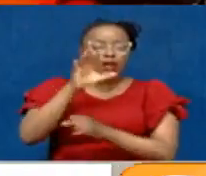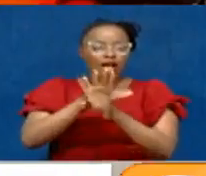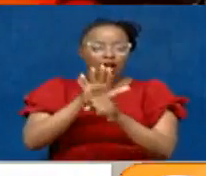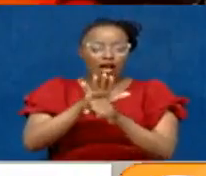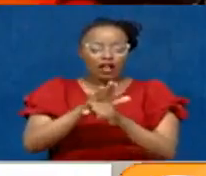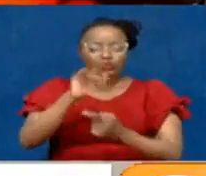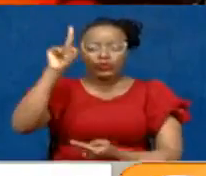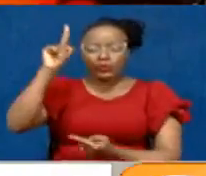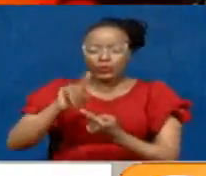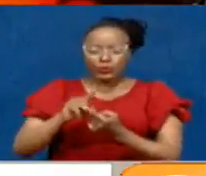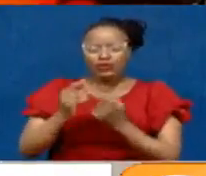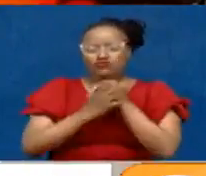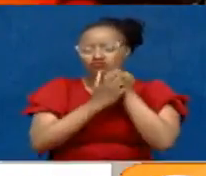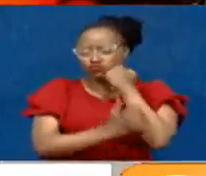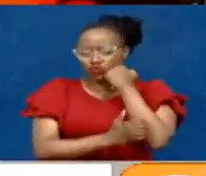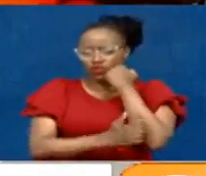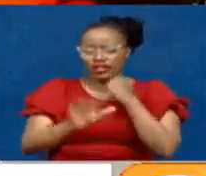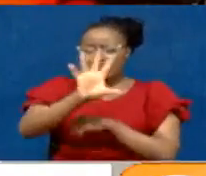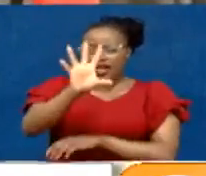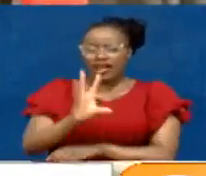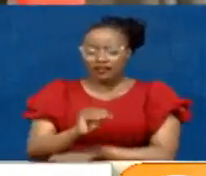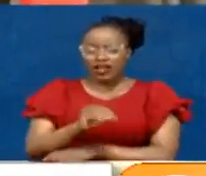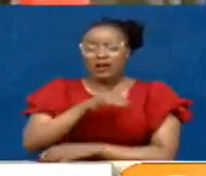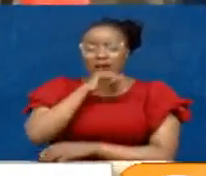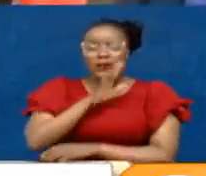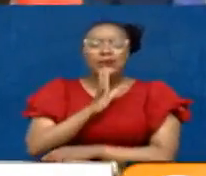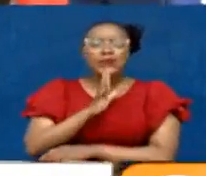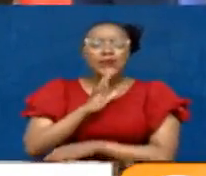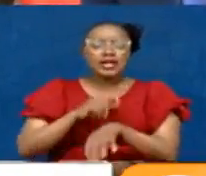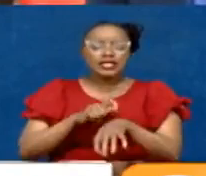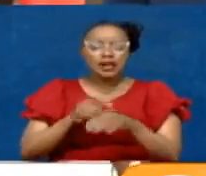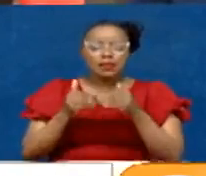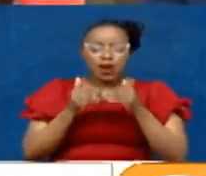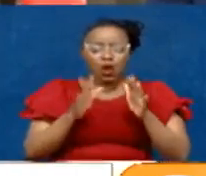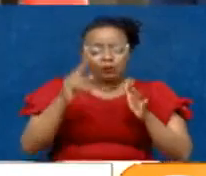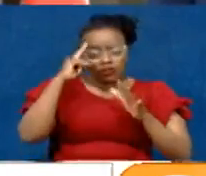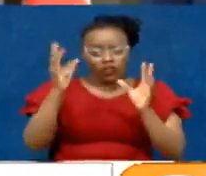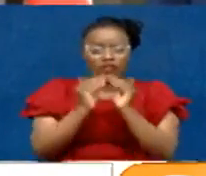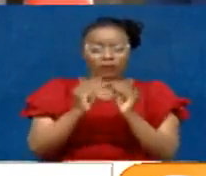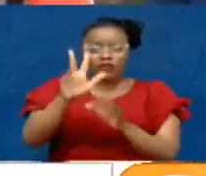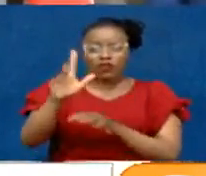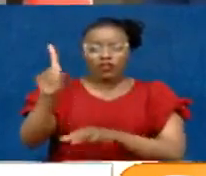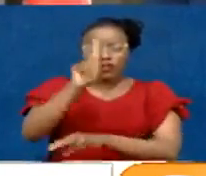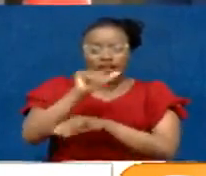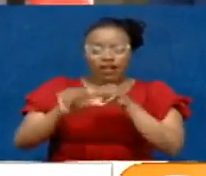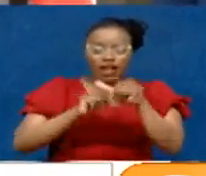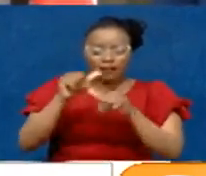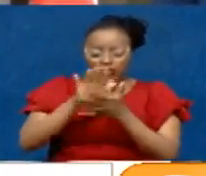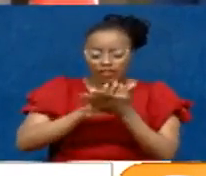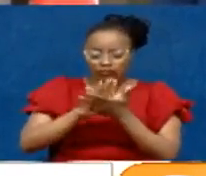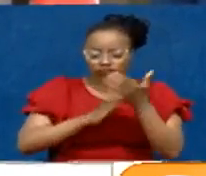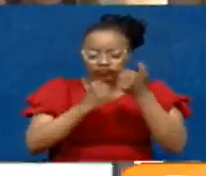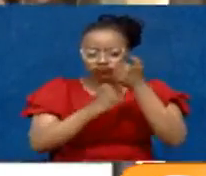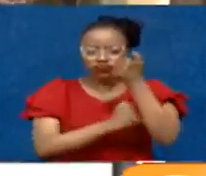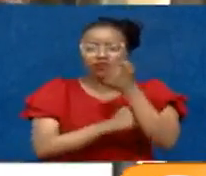katika kupunguza umaskini barani. Odinga alikuwa akizungumza wakati wa kufunguliwa kwa mkutano wa siku tatu kuhusu miundo msingi